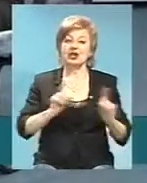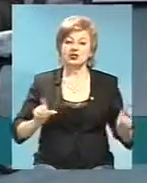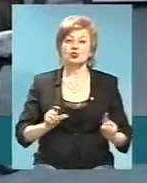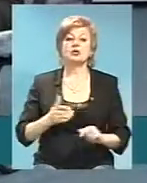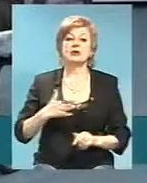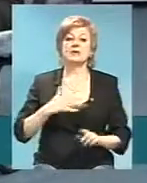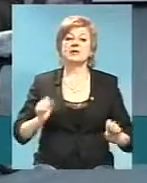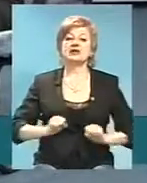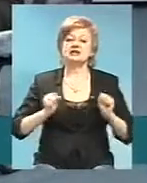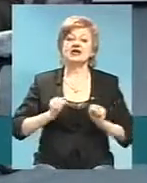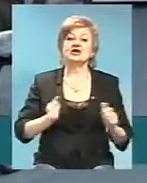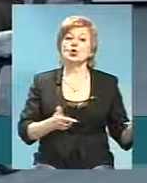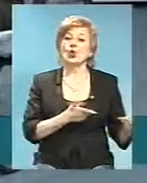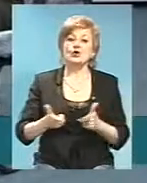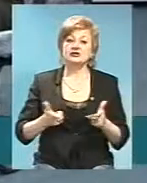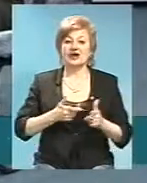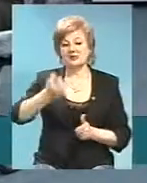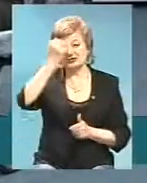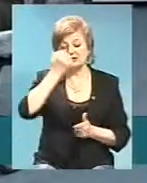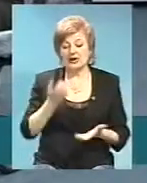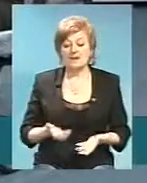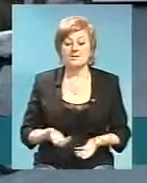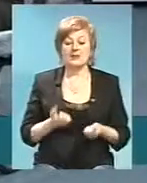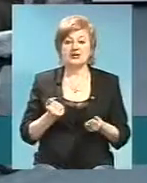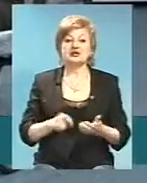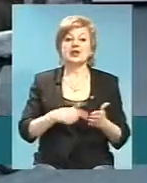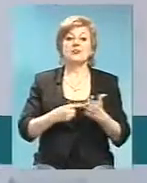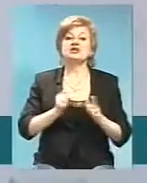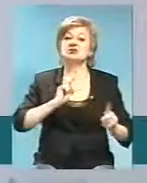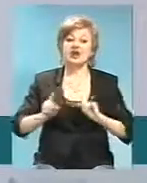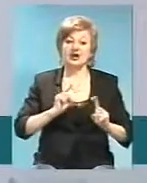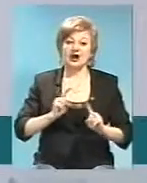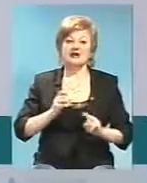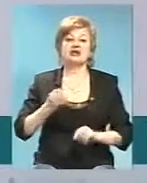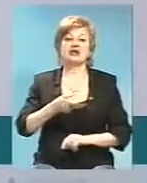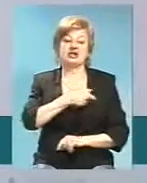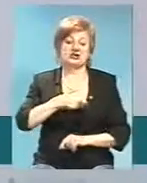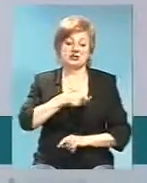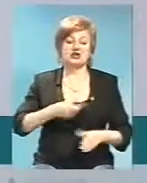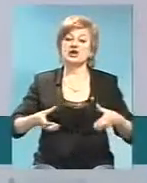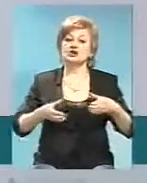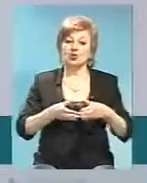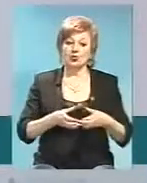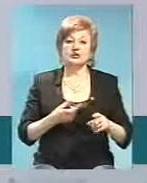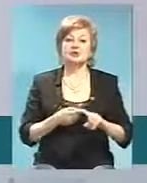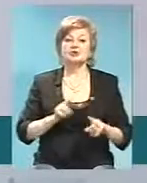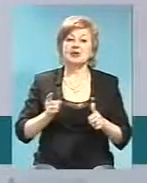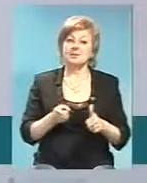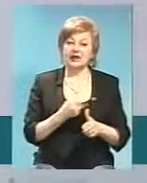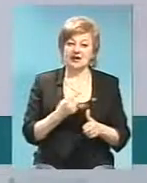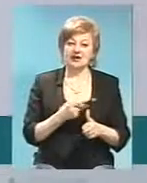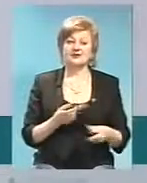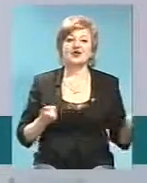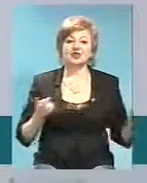ми старанно готувалися завдяки підтримці і міської ради, і депутатського корпусу, тому що найперше